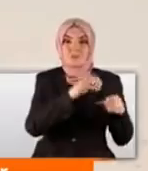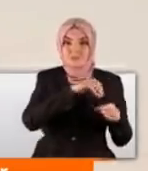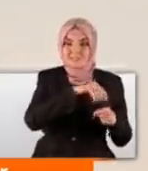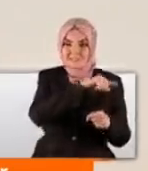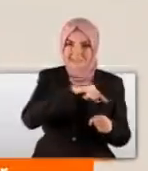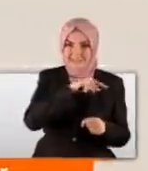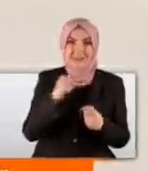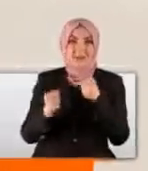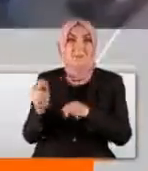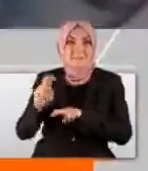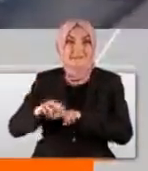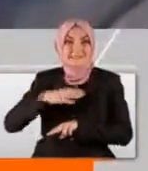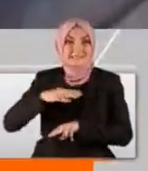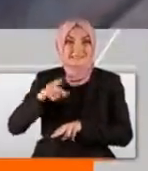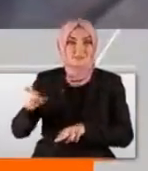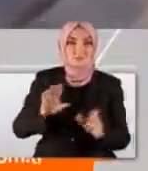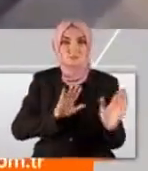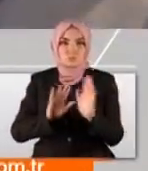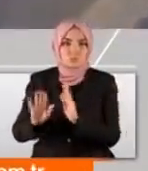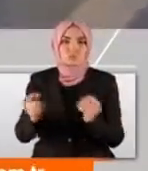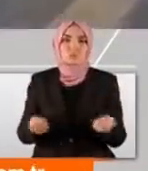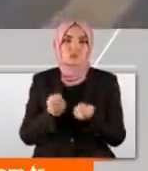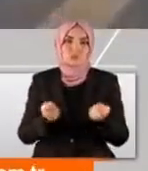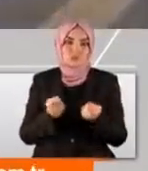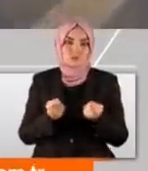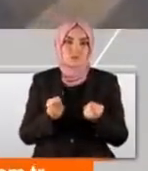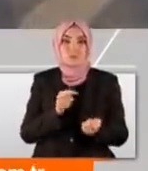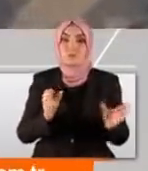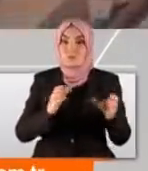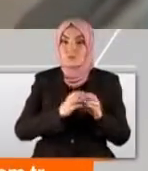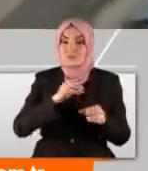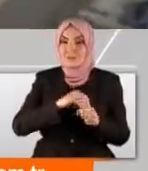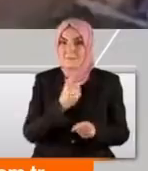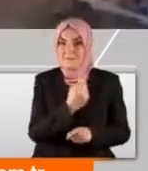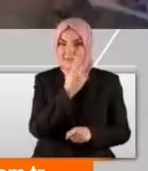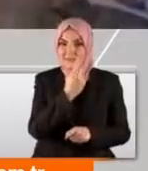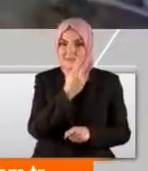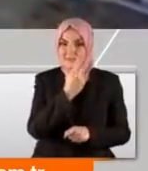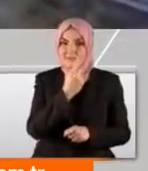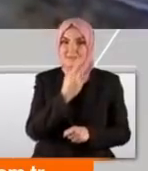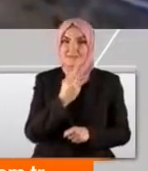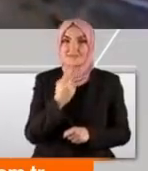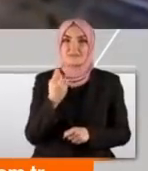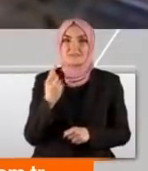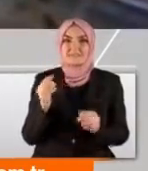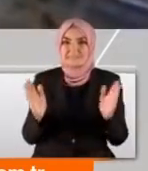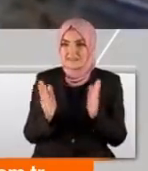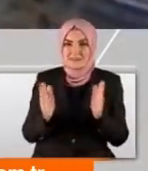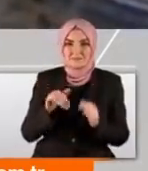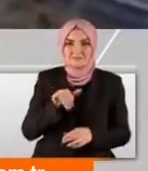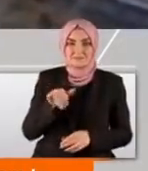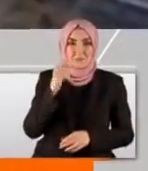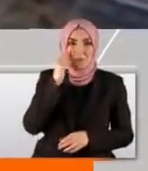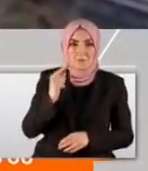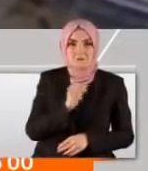ancak arabanın önünden bir kişi gruptakilere sadece birkaç adım metre mesafeden 3 el ateş etti ve olayda iddiaya